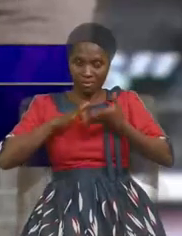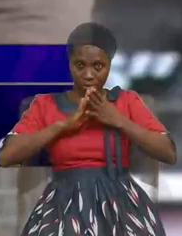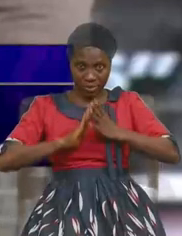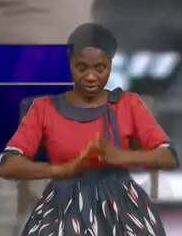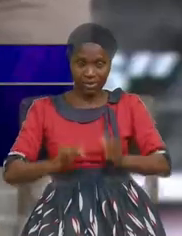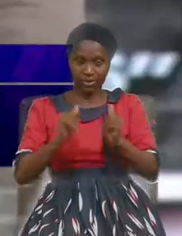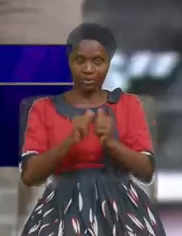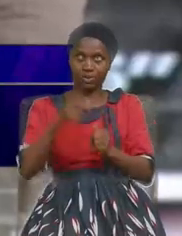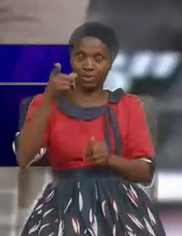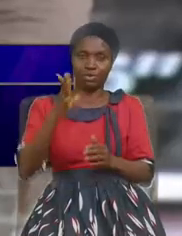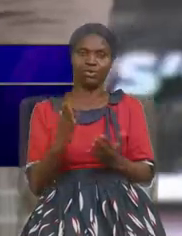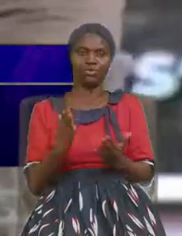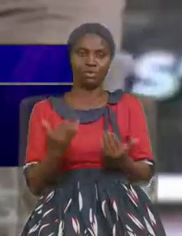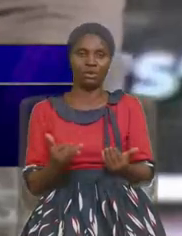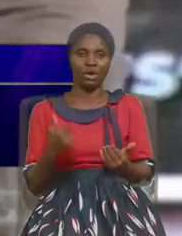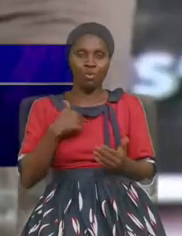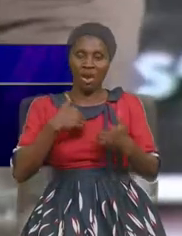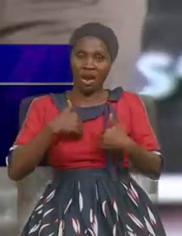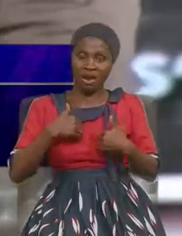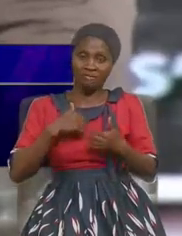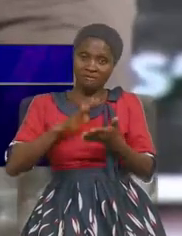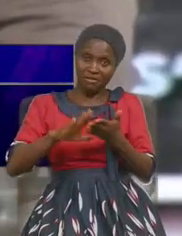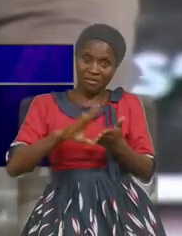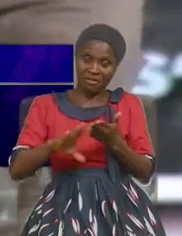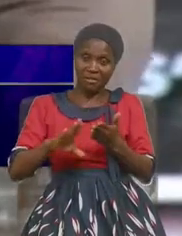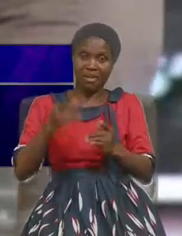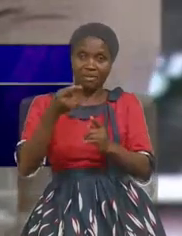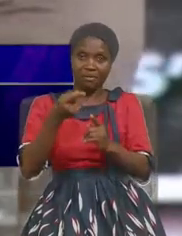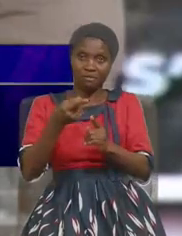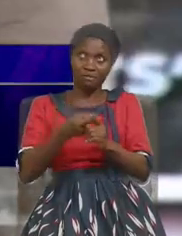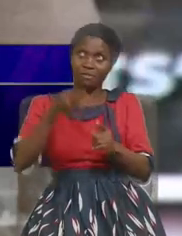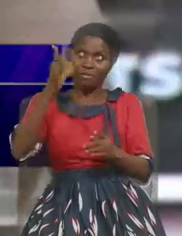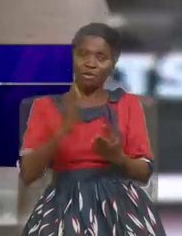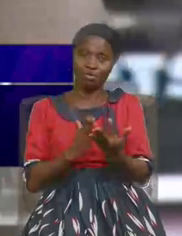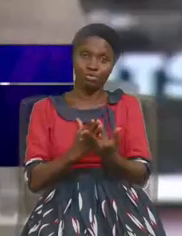Nous avons le pardon de la part de Dieu par la croix. Et maintenant,